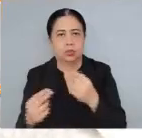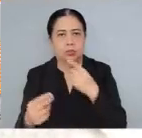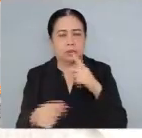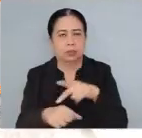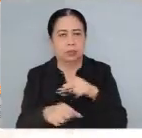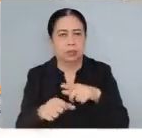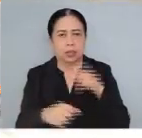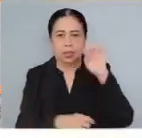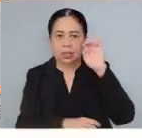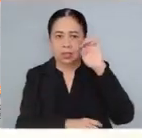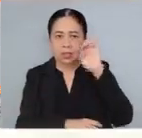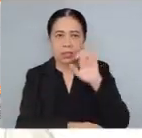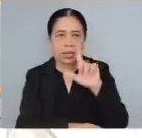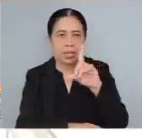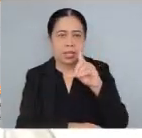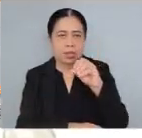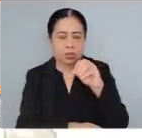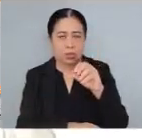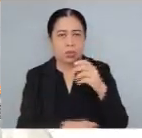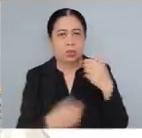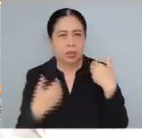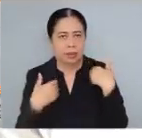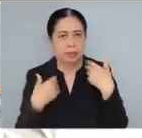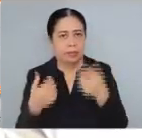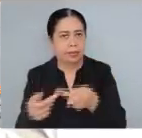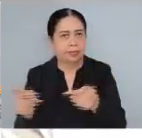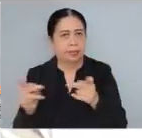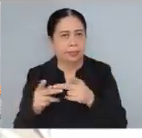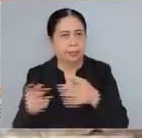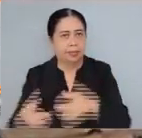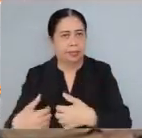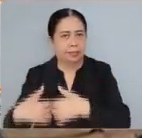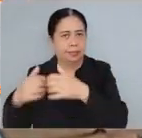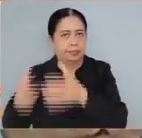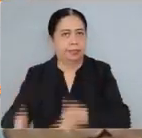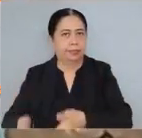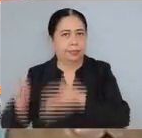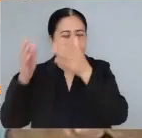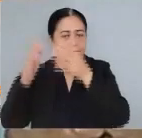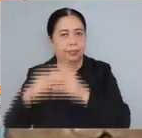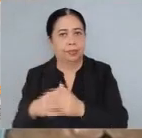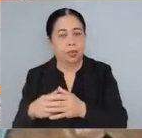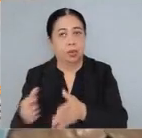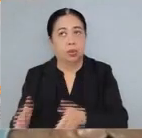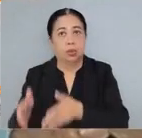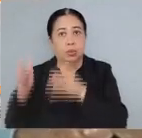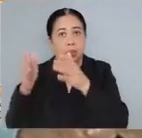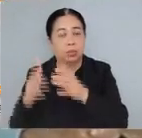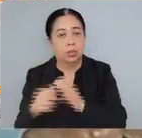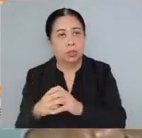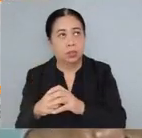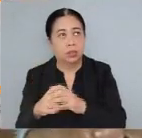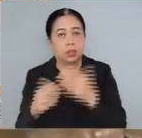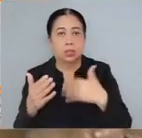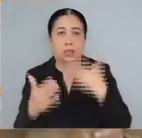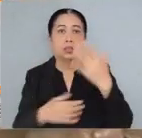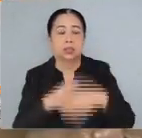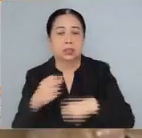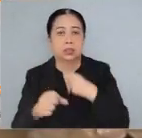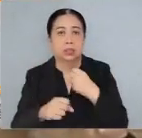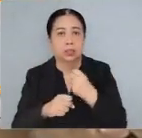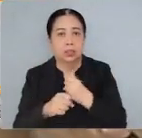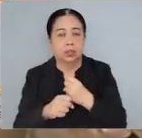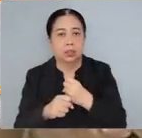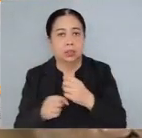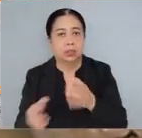Eladio Escolano, may lugar na sila na pagtatayuan. Yung pagtatayo ng building na by next year, no?